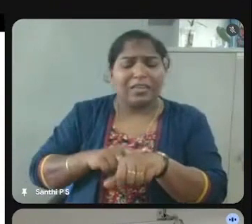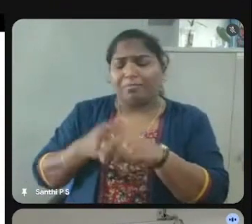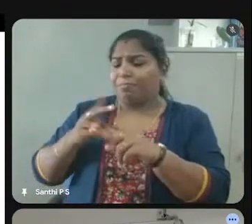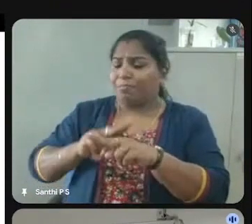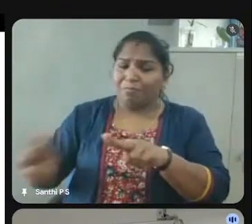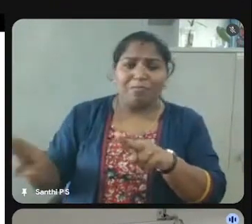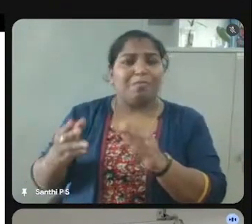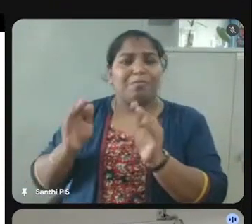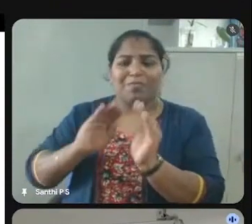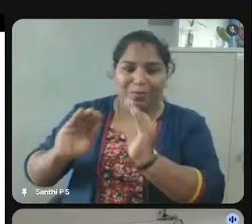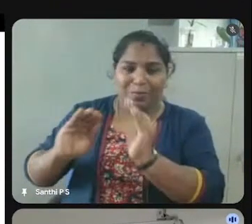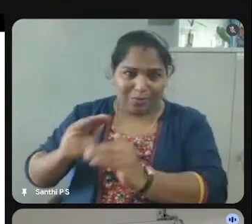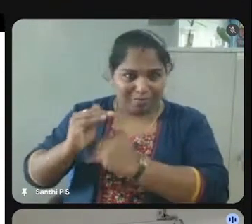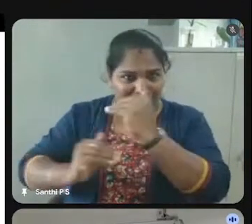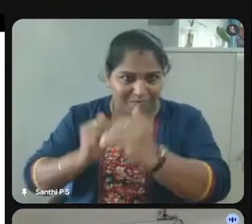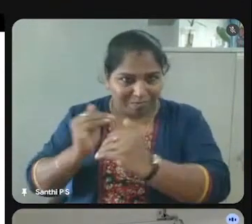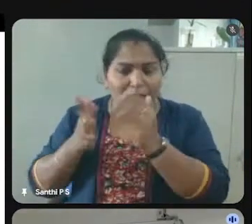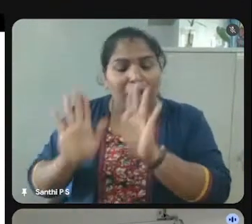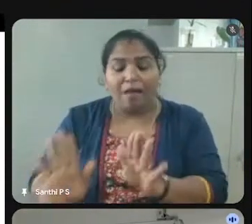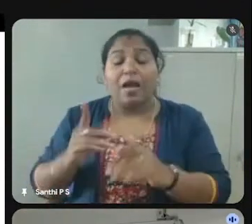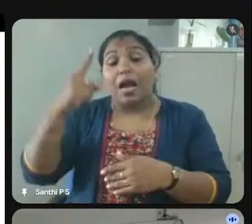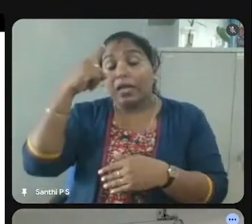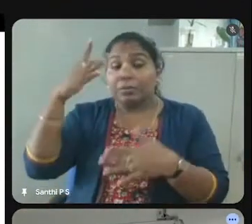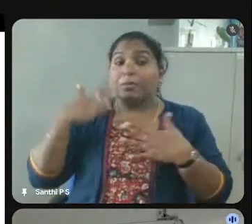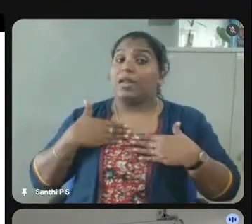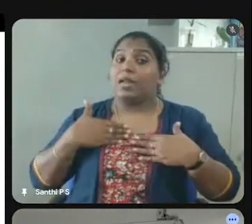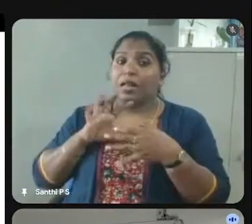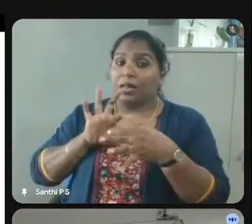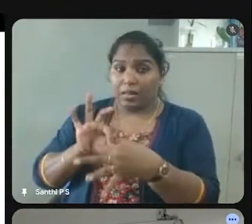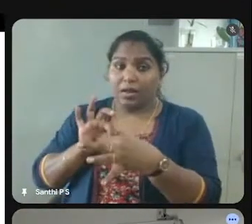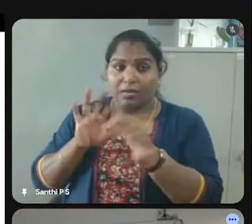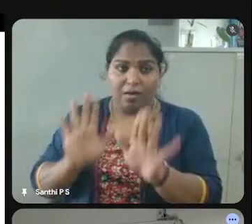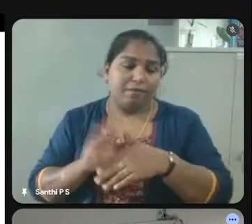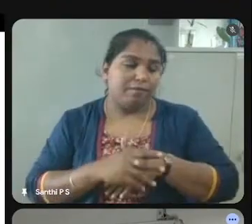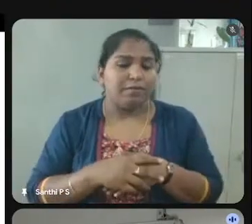സാധിക്കുന്നുണ്ട് എന്നുള്ളതും നമ്മുടെ മാനസികാരോഗ്യത്തെ ബാധിച്ചിരിക്കും. അപ്പം